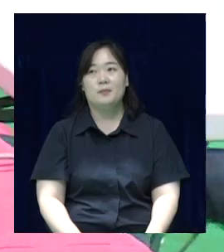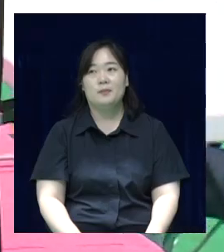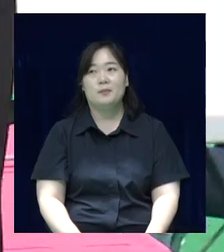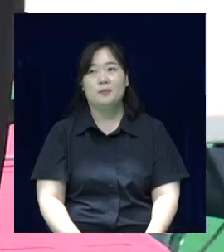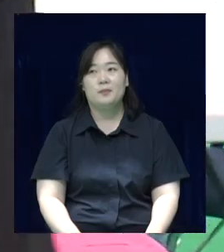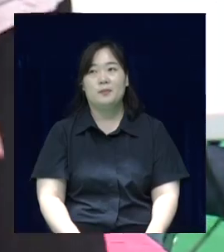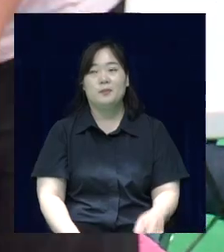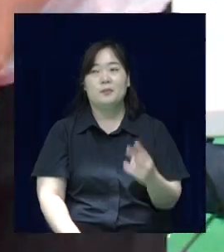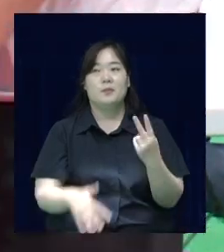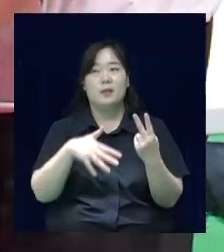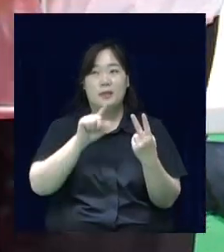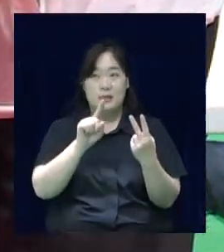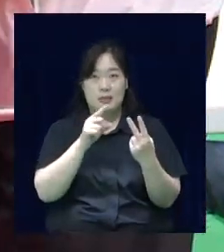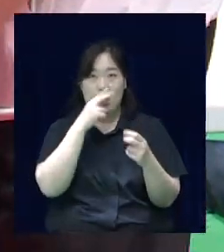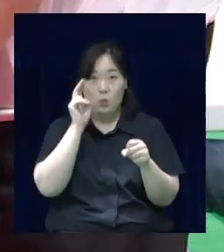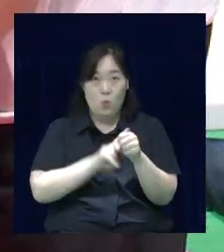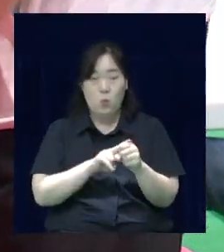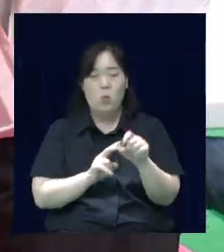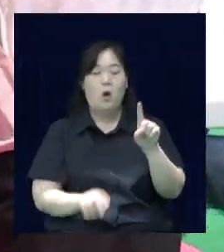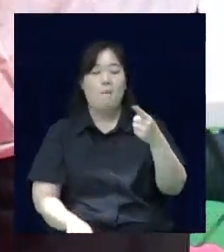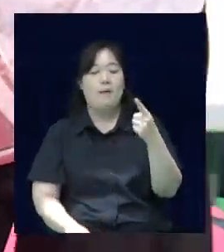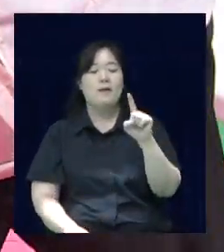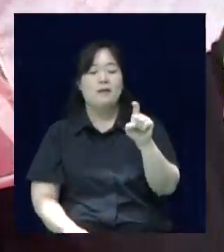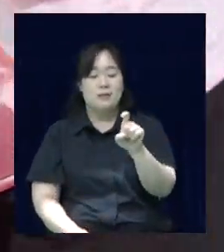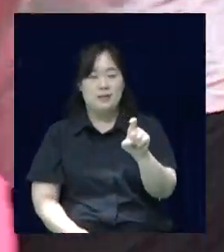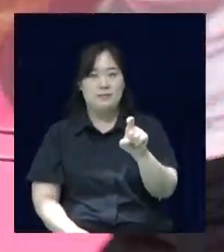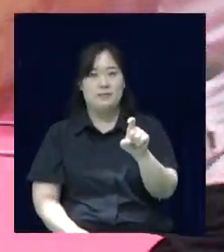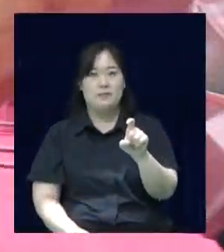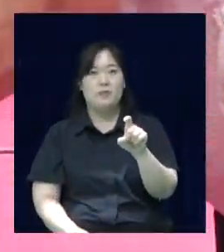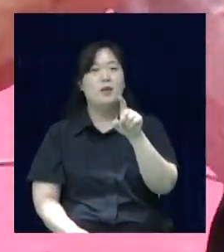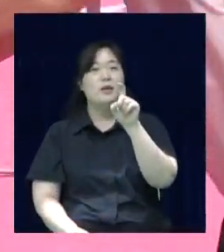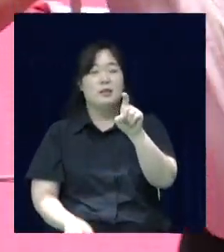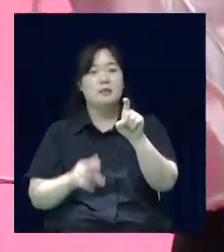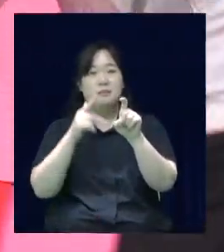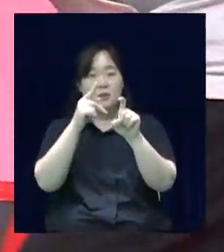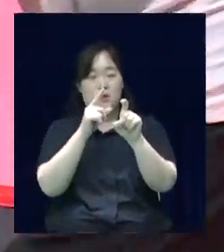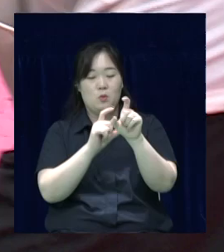이번 2차 시도는 110kg, 중량을 10kg 늘렸습니다.